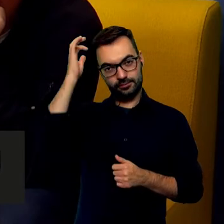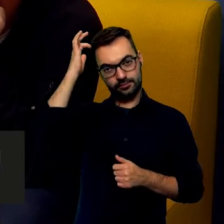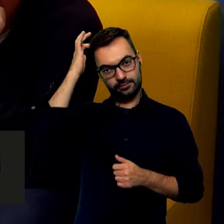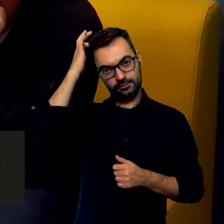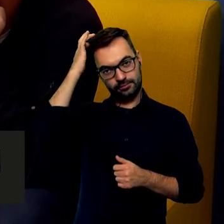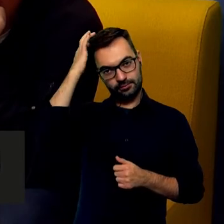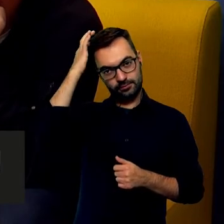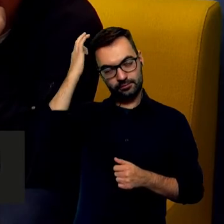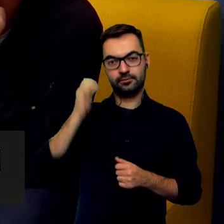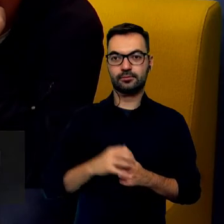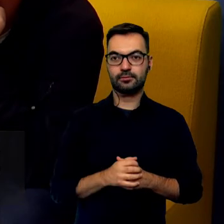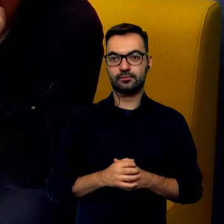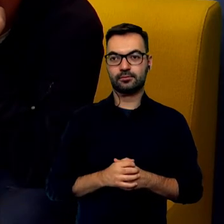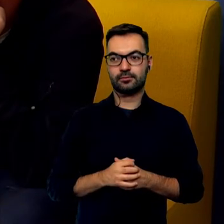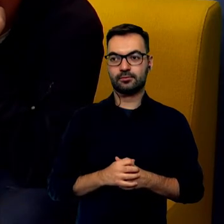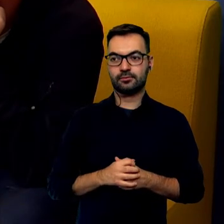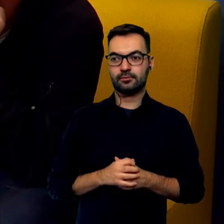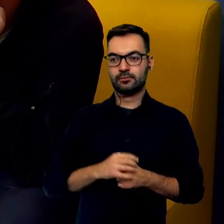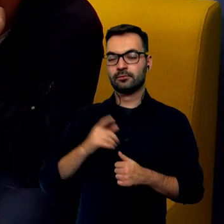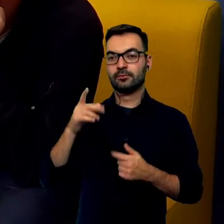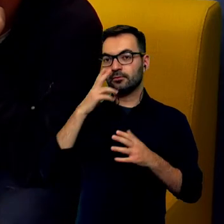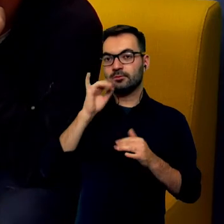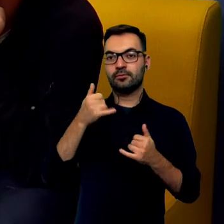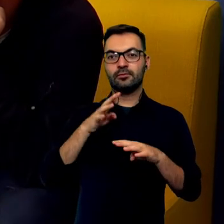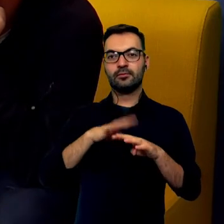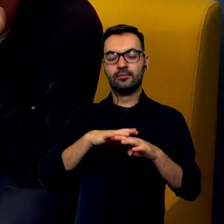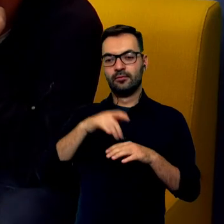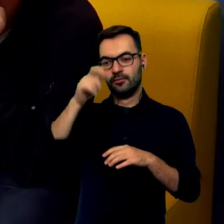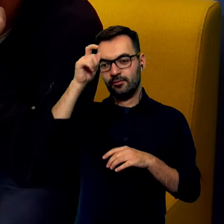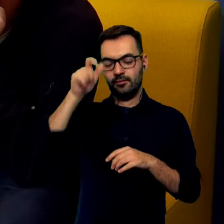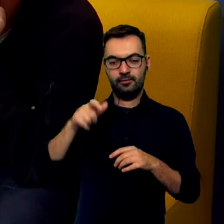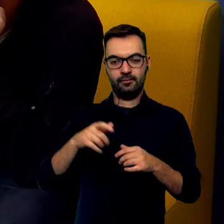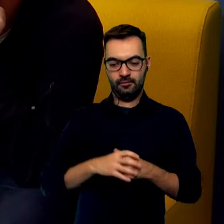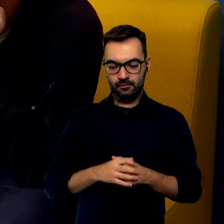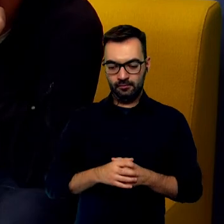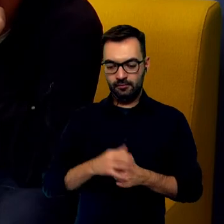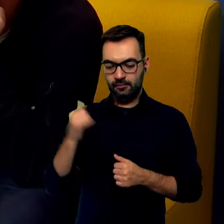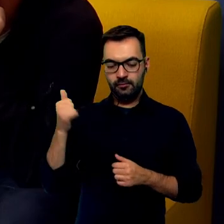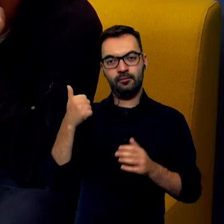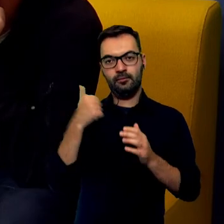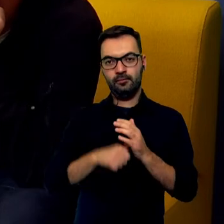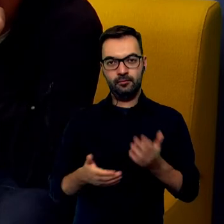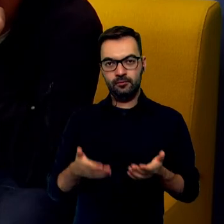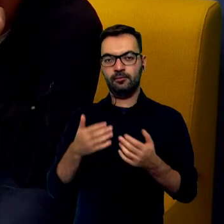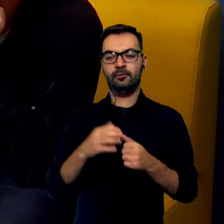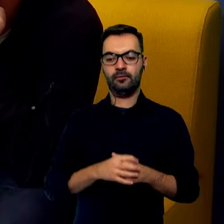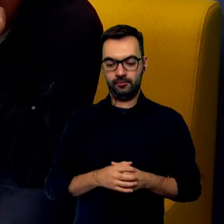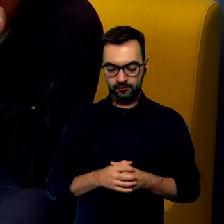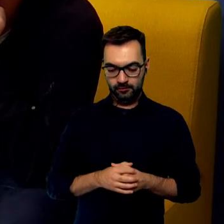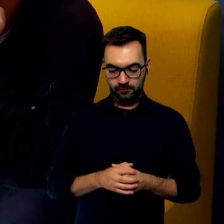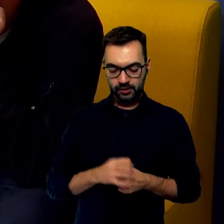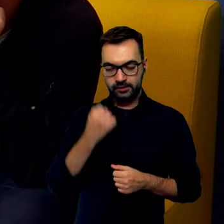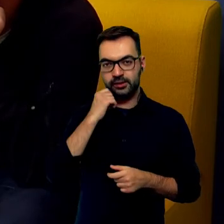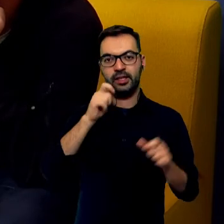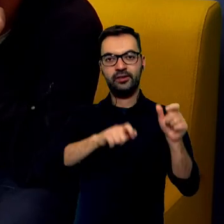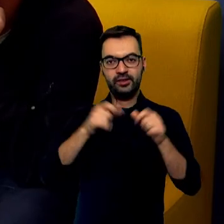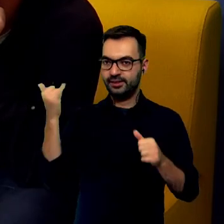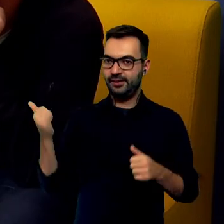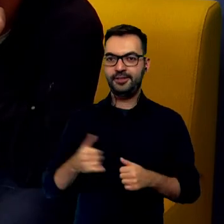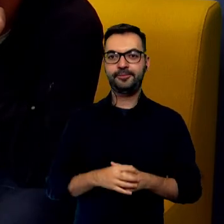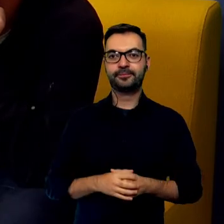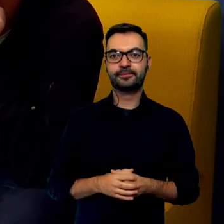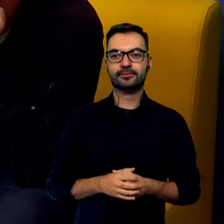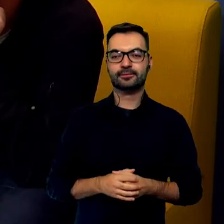właśnie te tematy traktowania człowieka w sposób zawsze wyjątkowy, zawsze w sposób indywidualny,